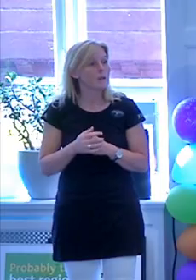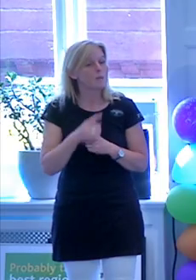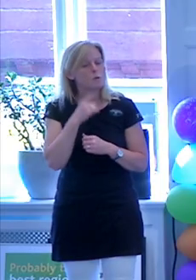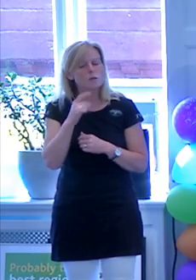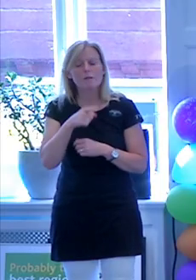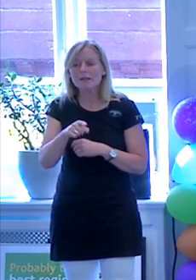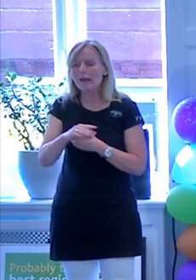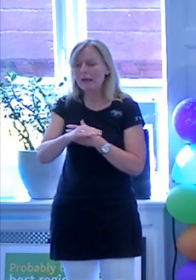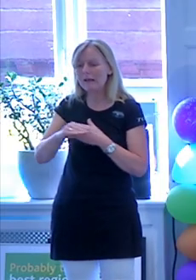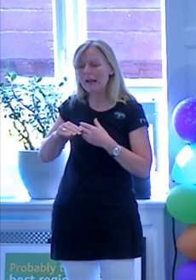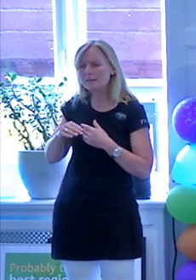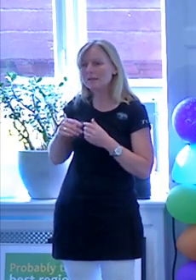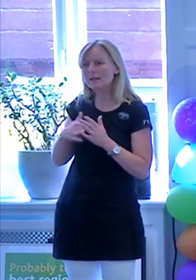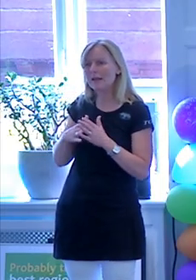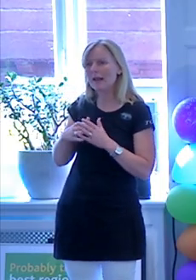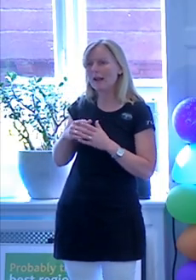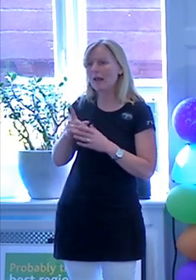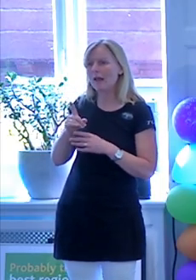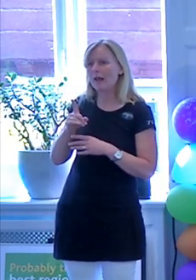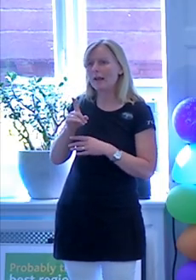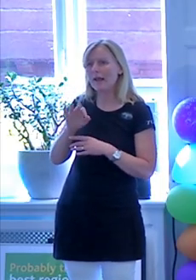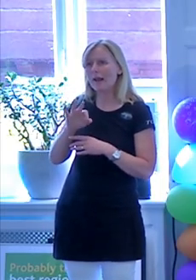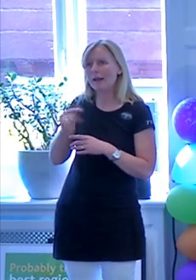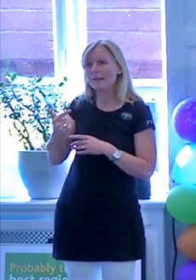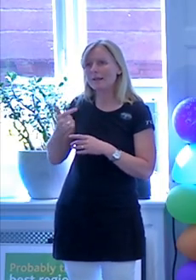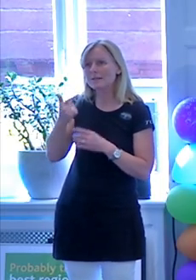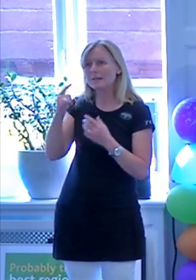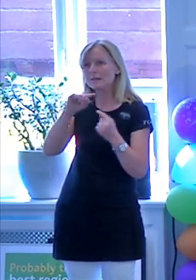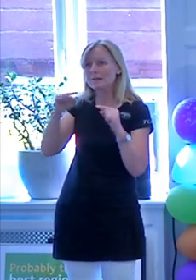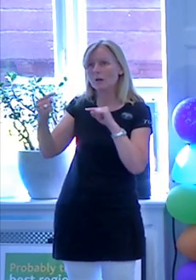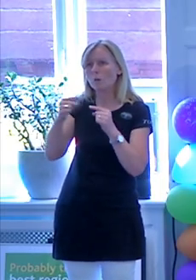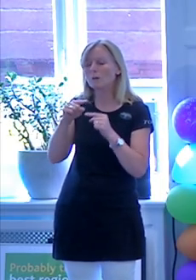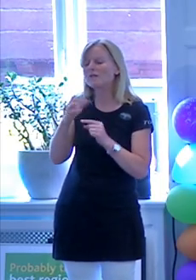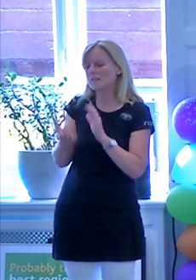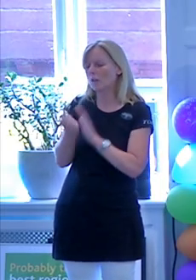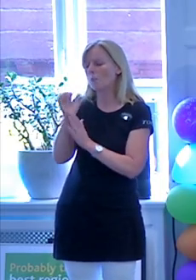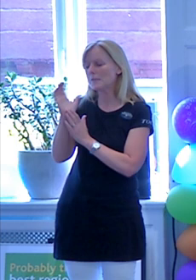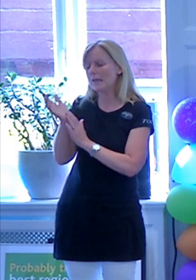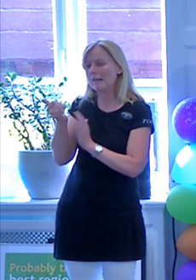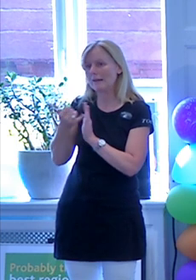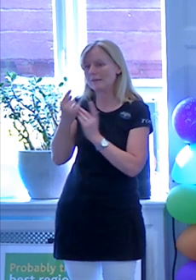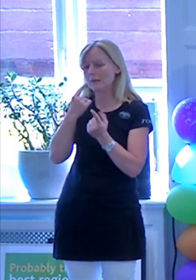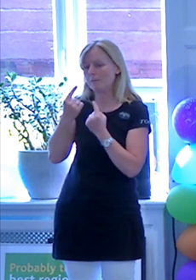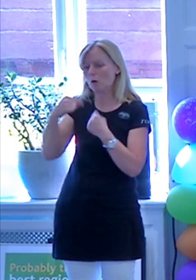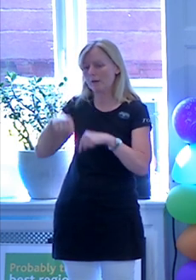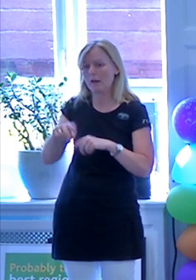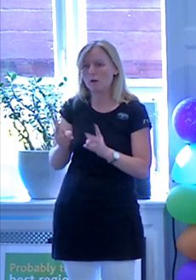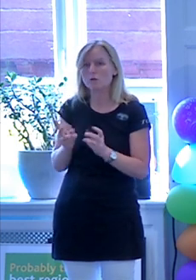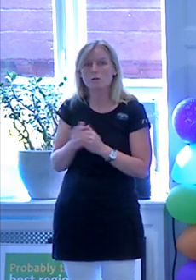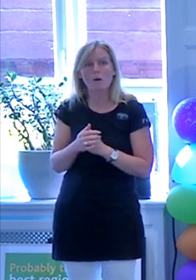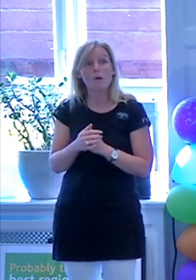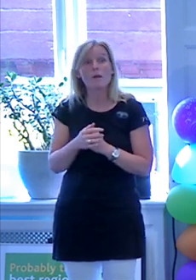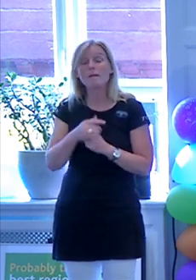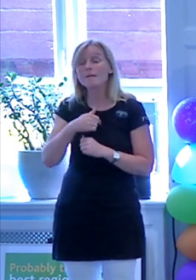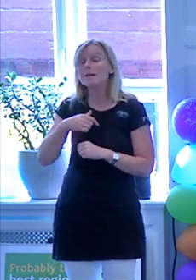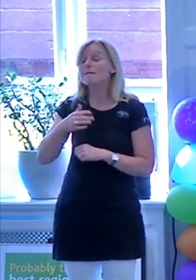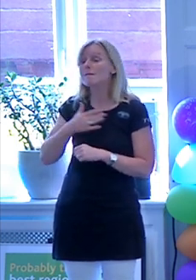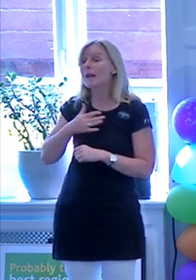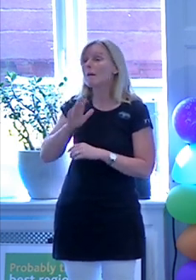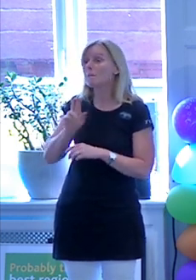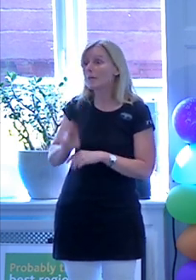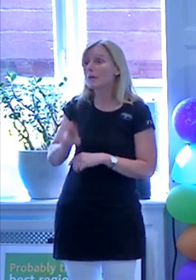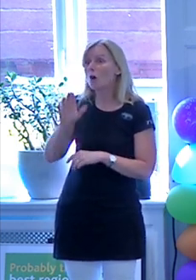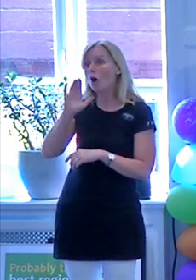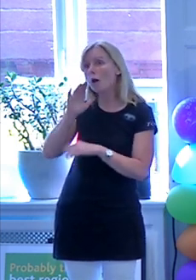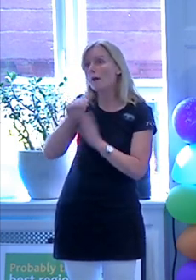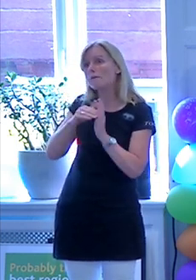gränsar ju till legalitetsdiskussionen också. Jag tänkte att vi ska ta den något senare i samtalet här. För vi skulle gärna vilja höra,